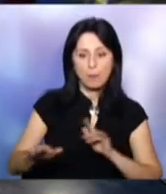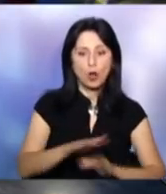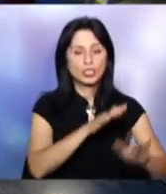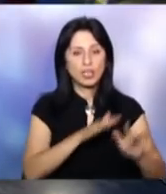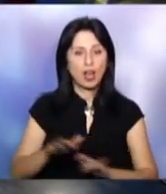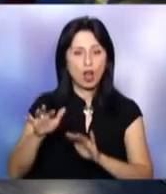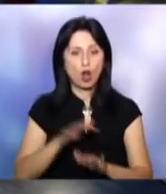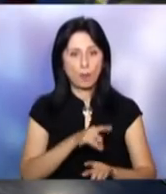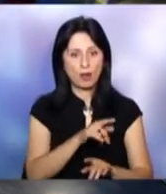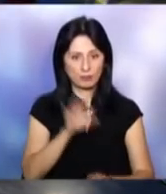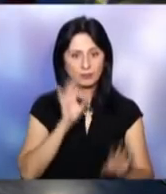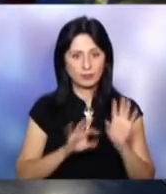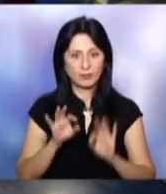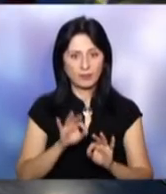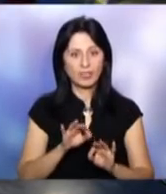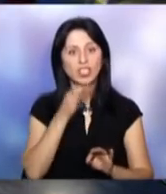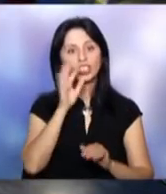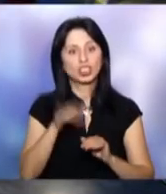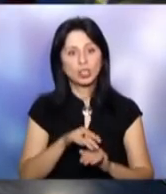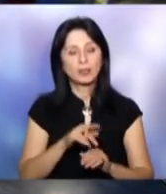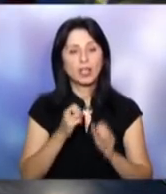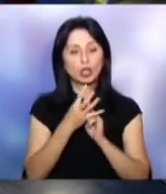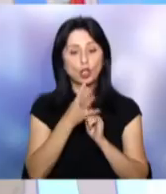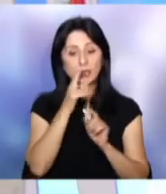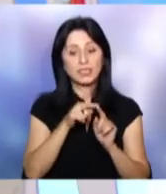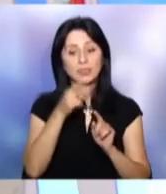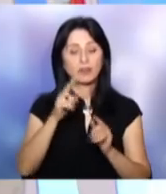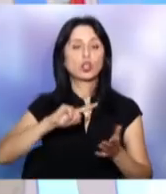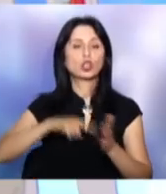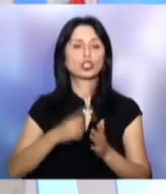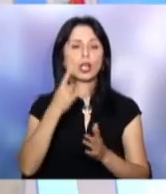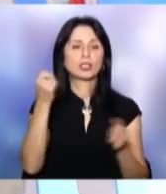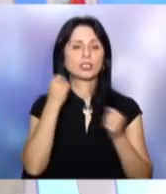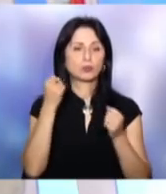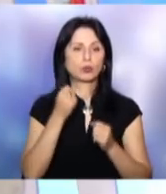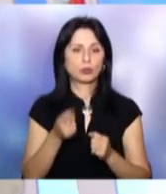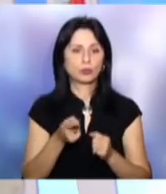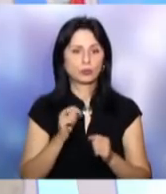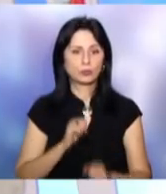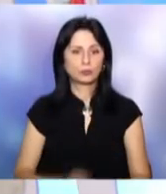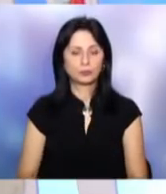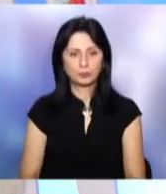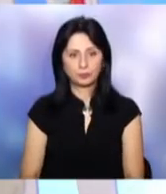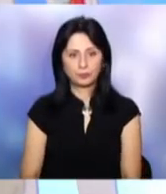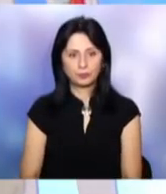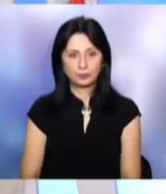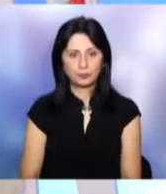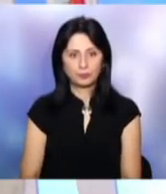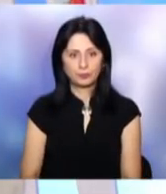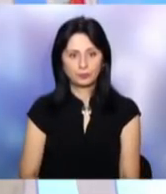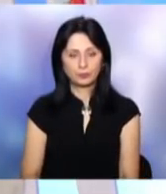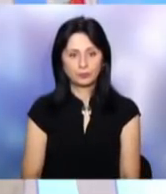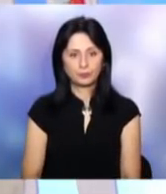მოძრაობის უნარის დიდი არჩევანი და შემდეგ ეს მოძრაობები გამოიყენოს თუნდაც იმისთვის, რომ ბურთი აირიდოს, მაგალითად, ან წარმატებით